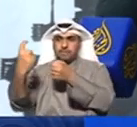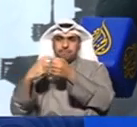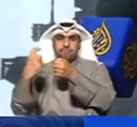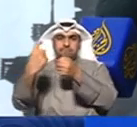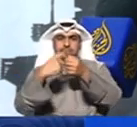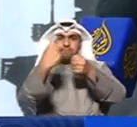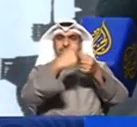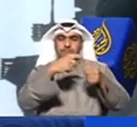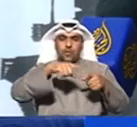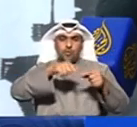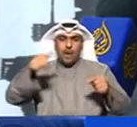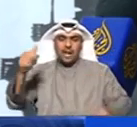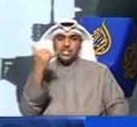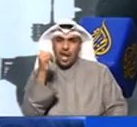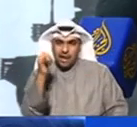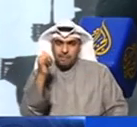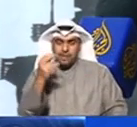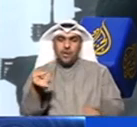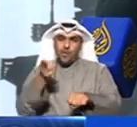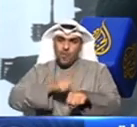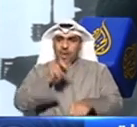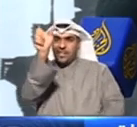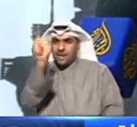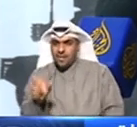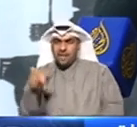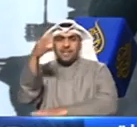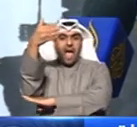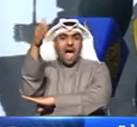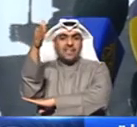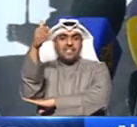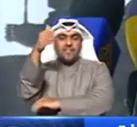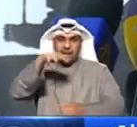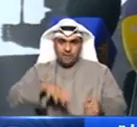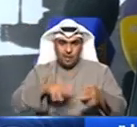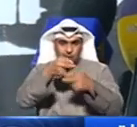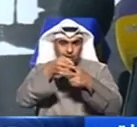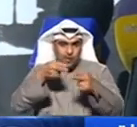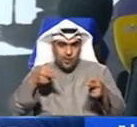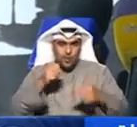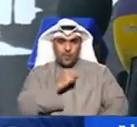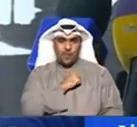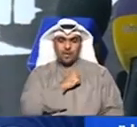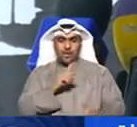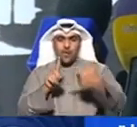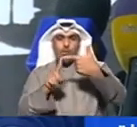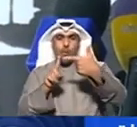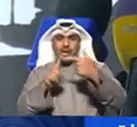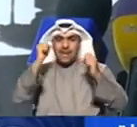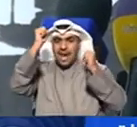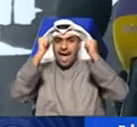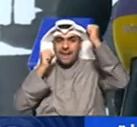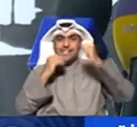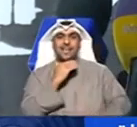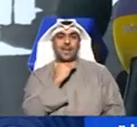اللي موجودين في دولة الكويت وأخوانا في وزارة الداخلية، سعادة وكيل وزارة الداخلية وسعادة وكيل الحرس ومدير